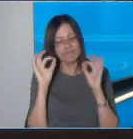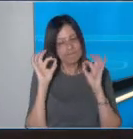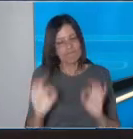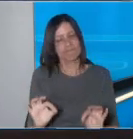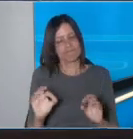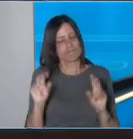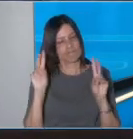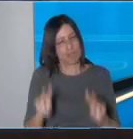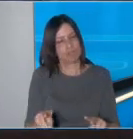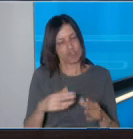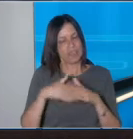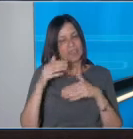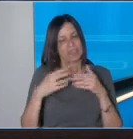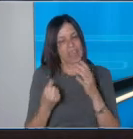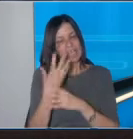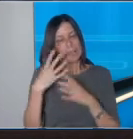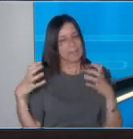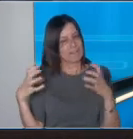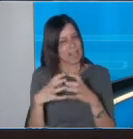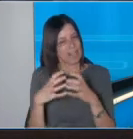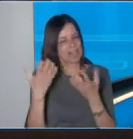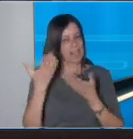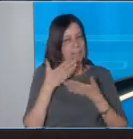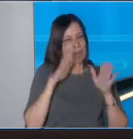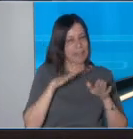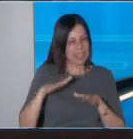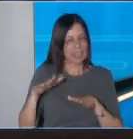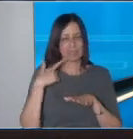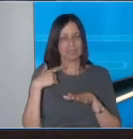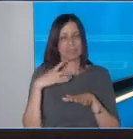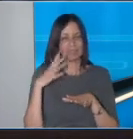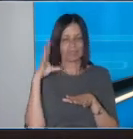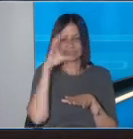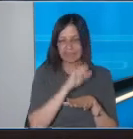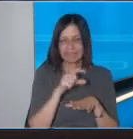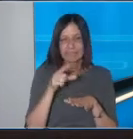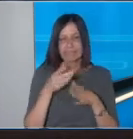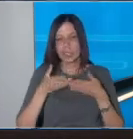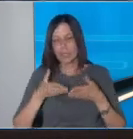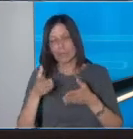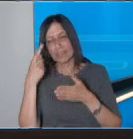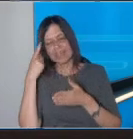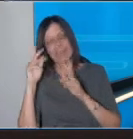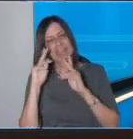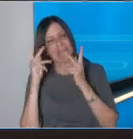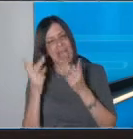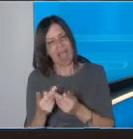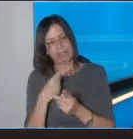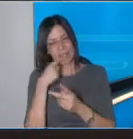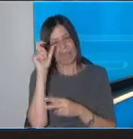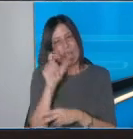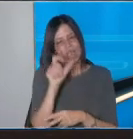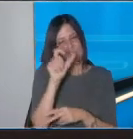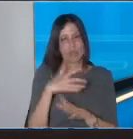ממשי הכוונה, נבנה מפלגה, נצבור מנדטים, נזהה את כיווני דעת הקהל, ונגיד לאנשים, תשמעו,